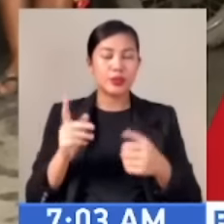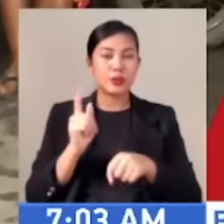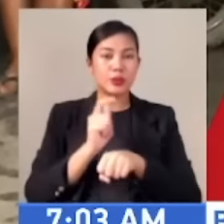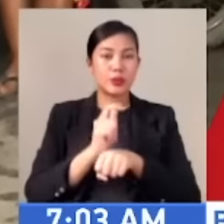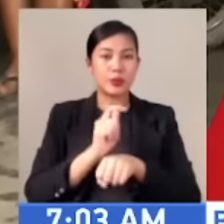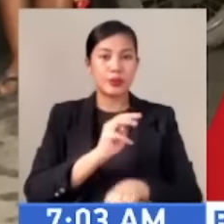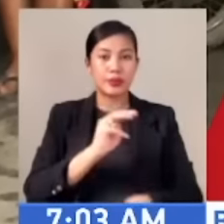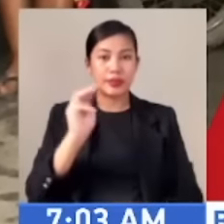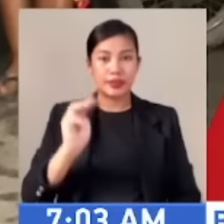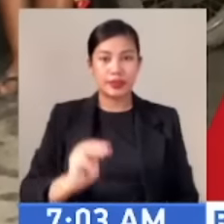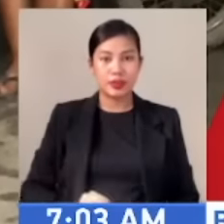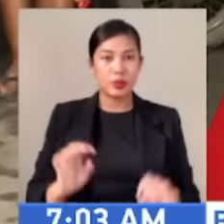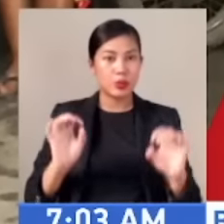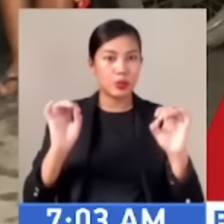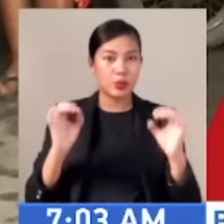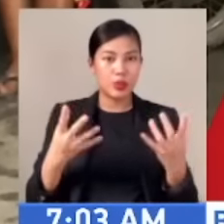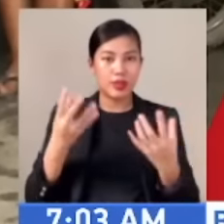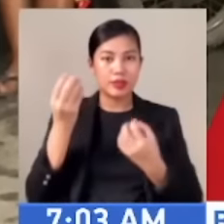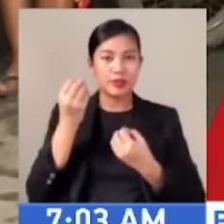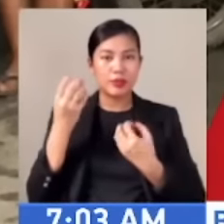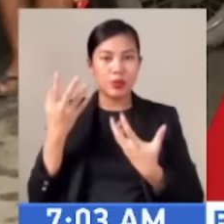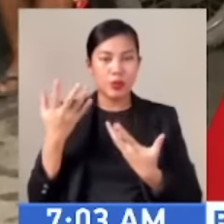na nawawala at nasugatan.